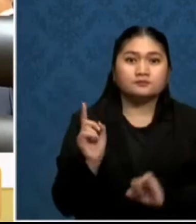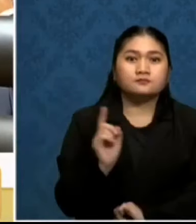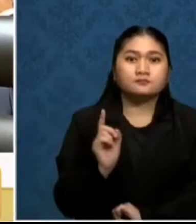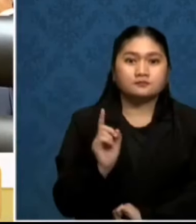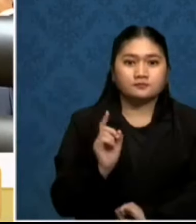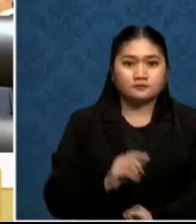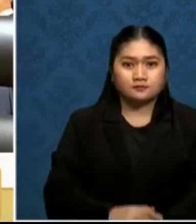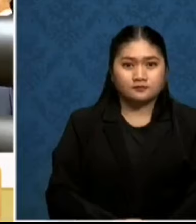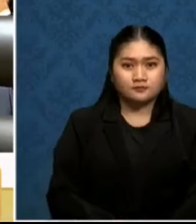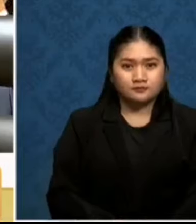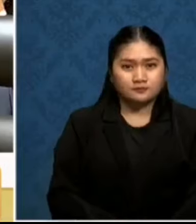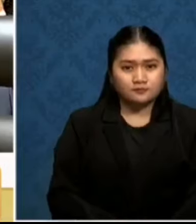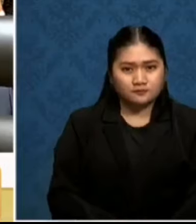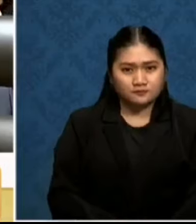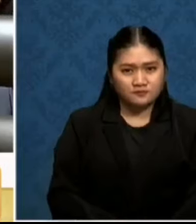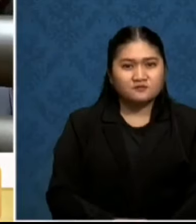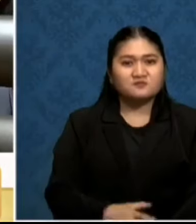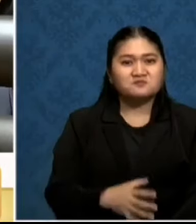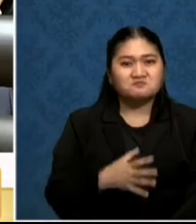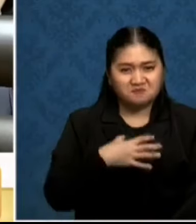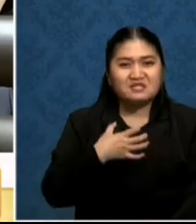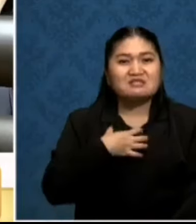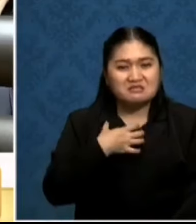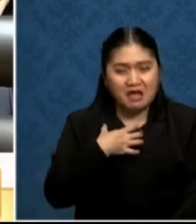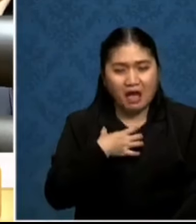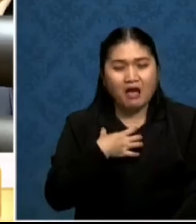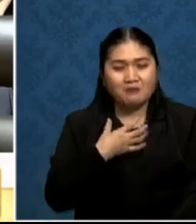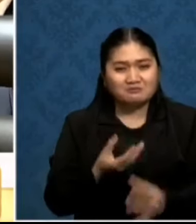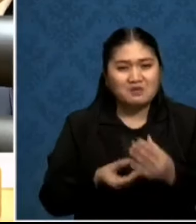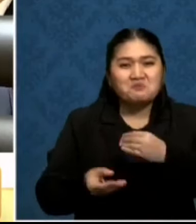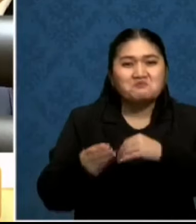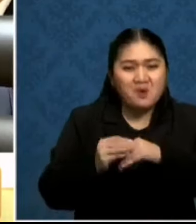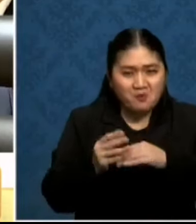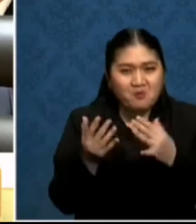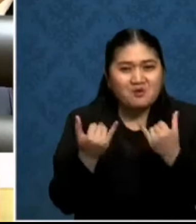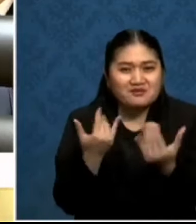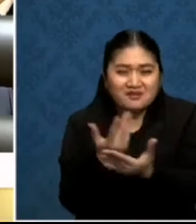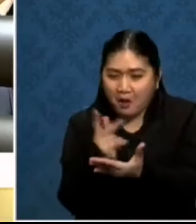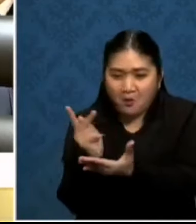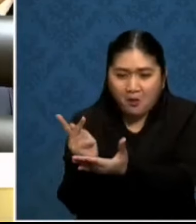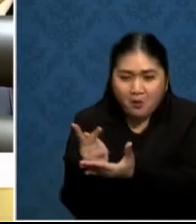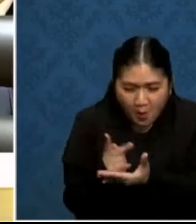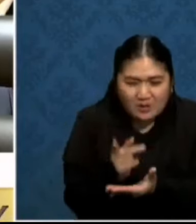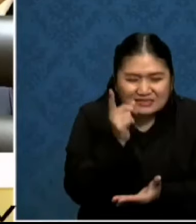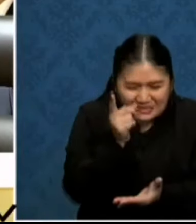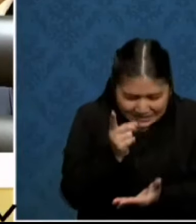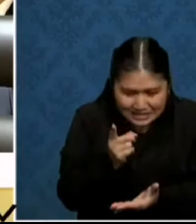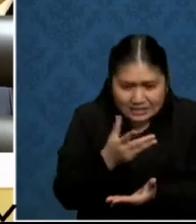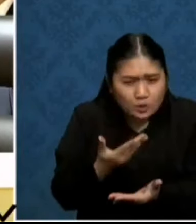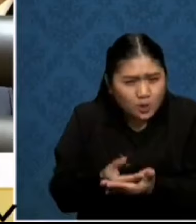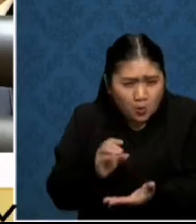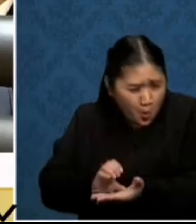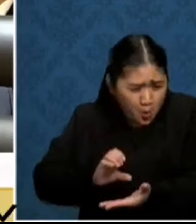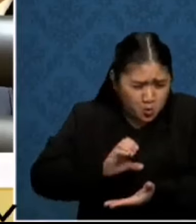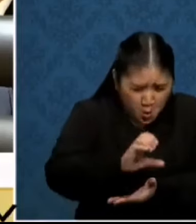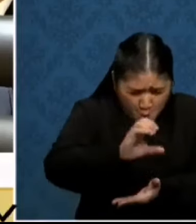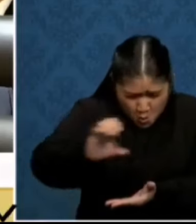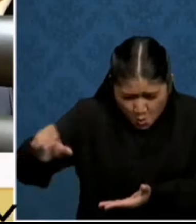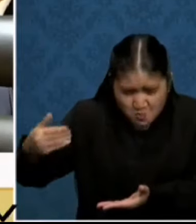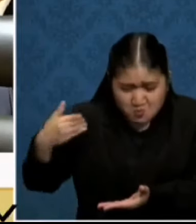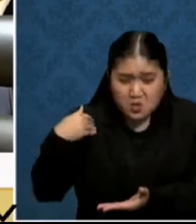พยายามที่จะใส่ฟองสบู่ให้เห็นว่าเงินที่มาขอกู้วันนี้จริงๆแล้วเอาไปลงทุนเยอะไม่ได้เอาไป